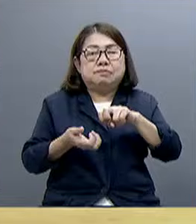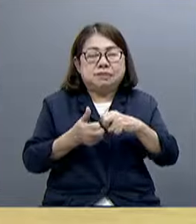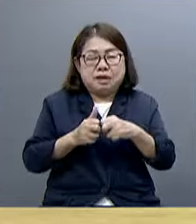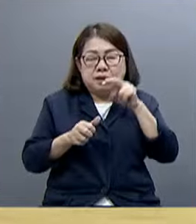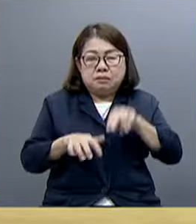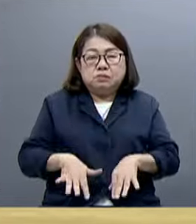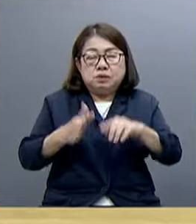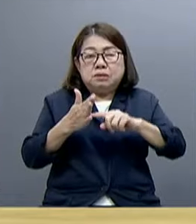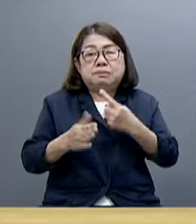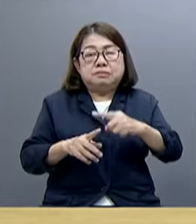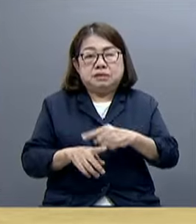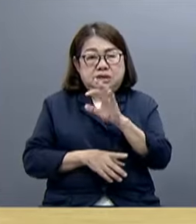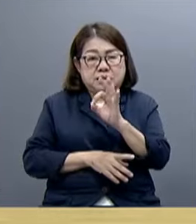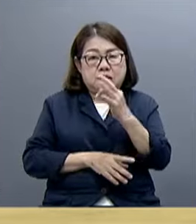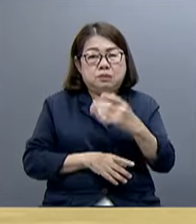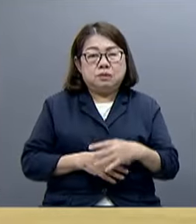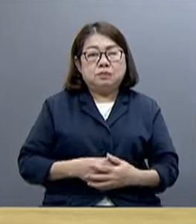แต่ต้นเดือนกันยายนแล้วค่ะ